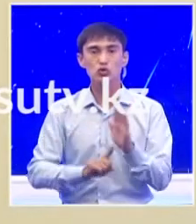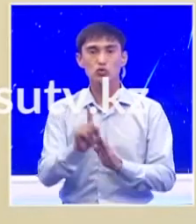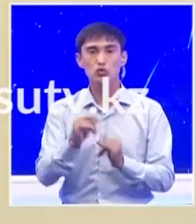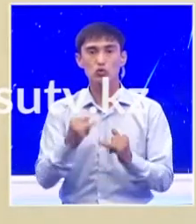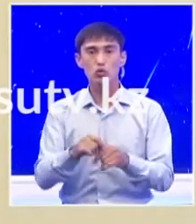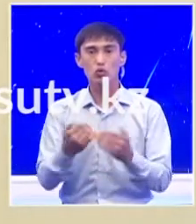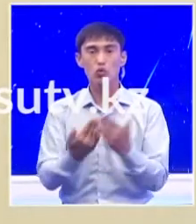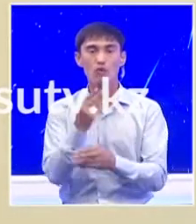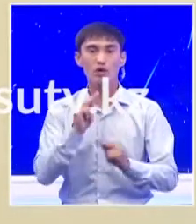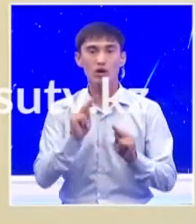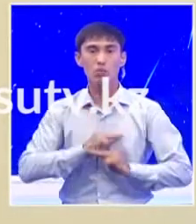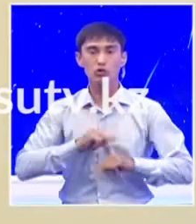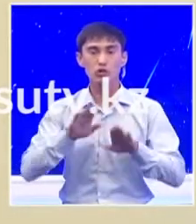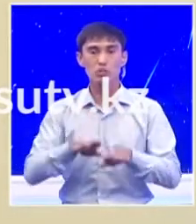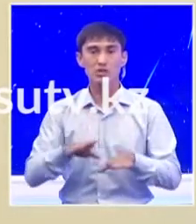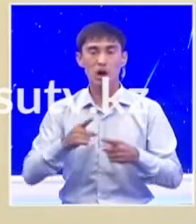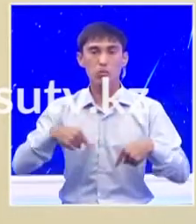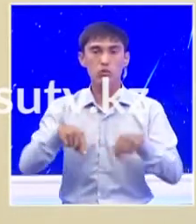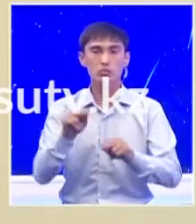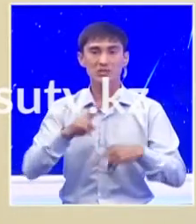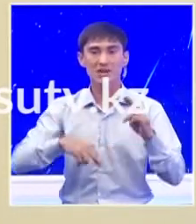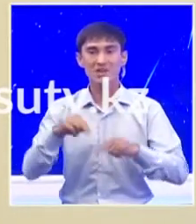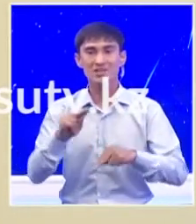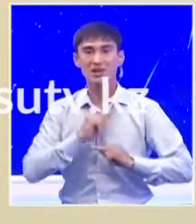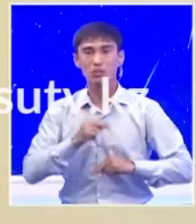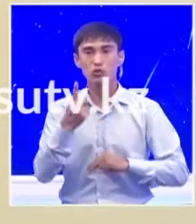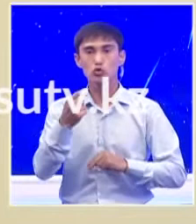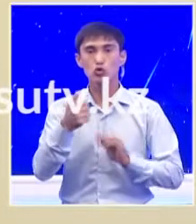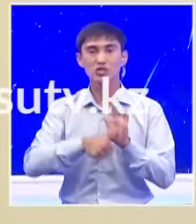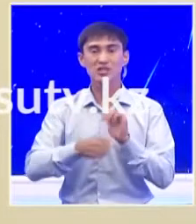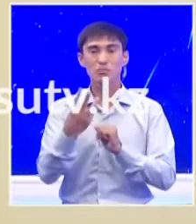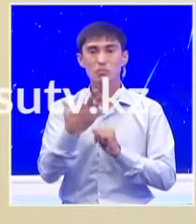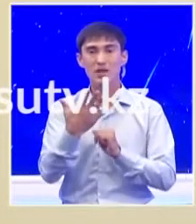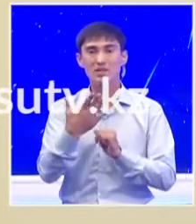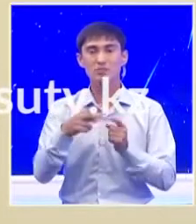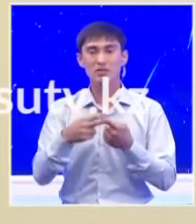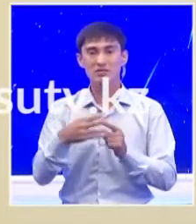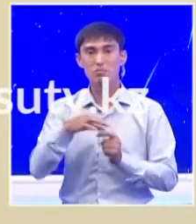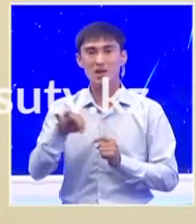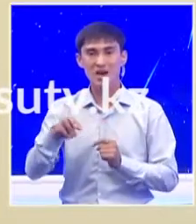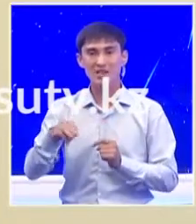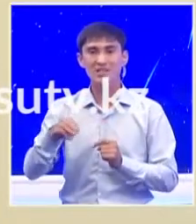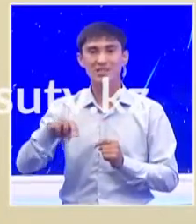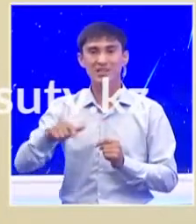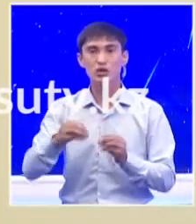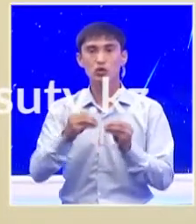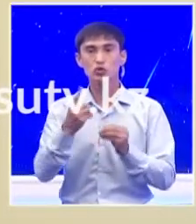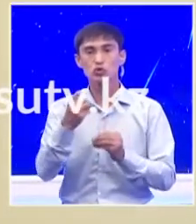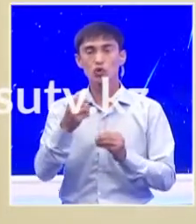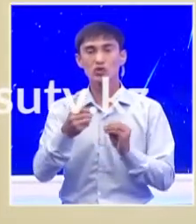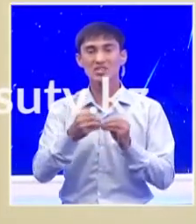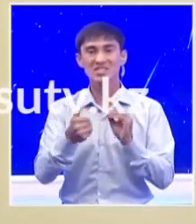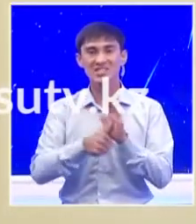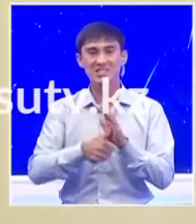новых рабочих мест. Объем строительных работ составил 165,5 миллиарда тенге или 116,5%.